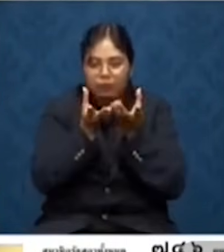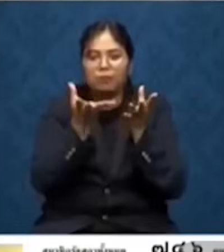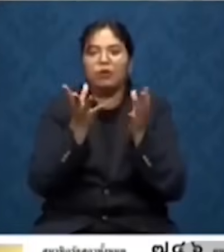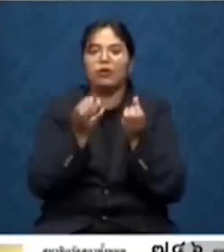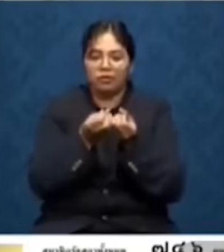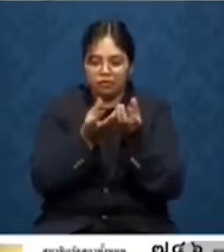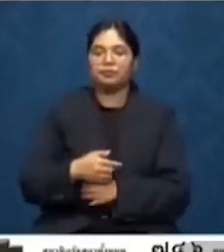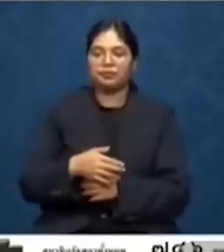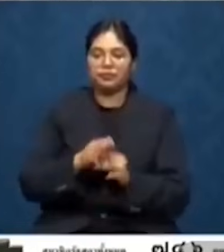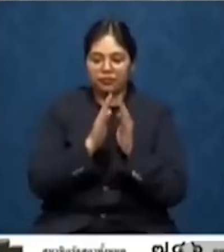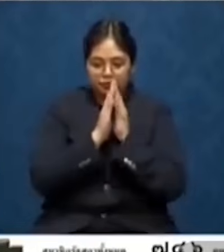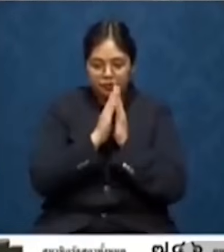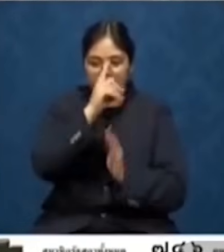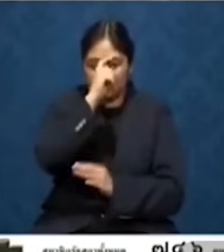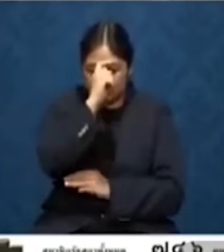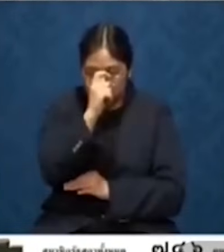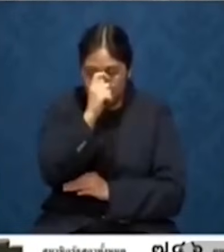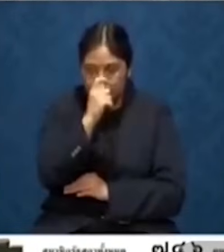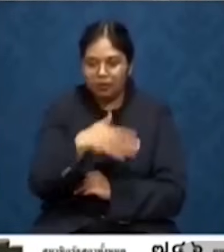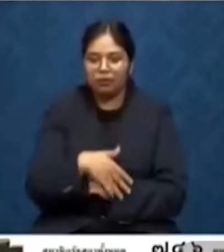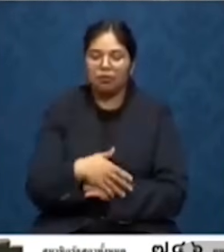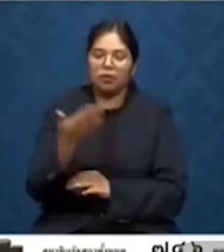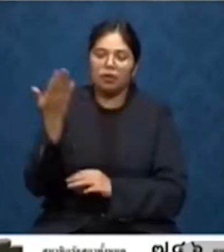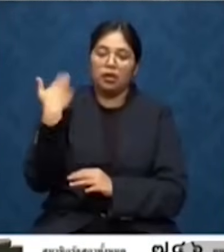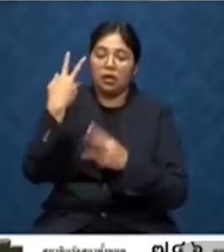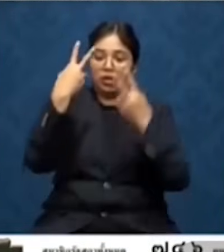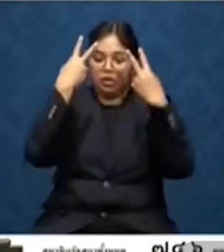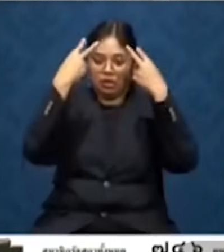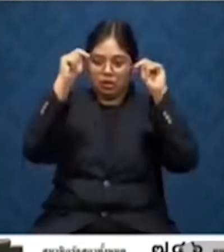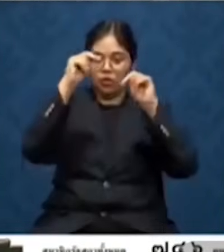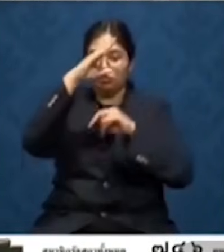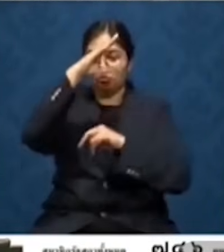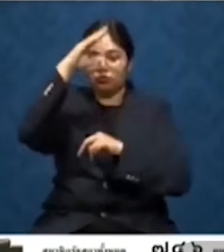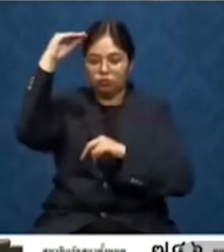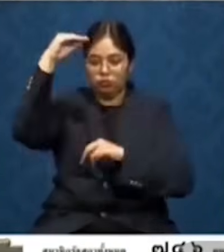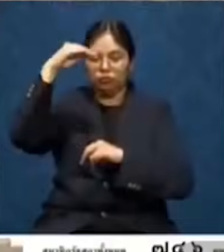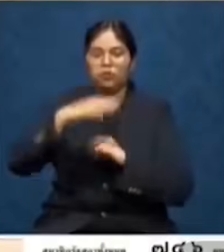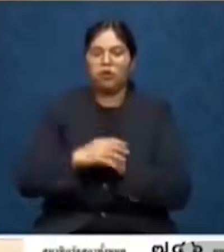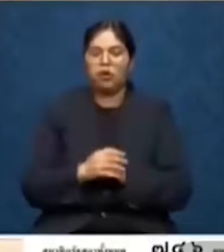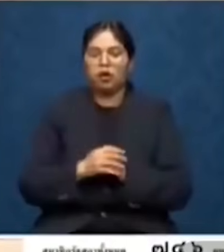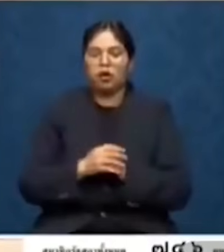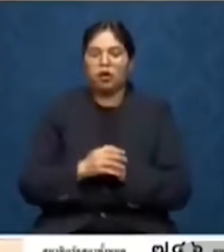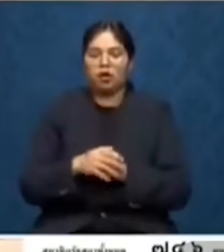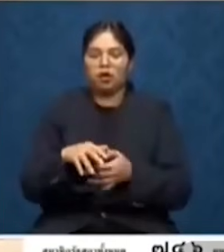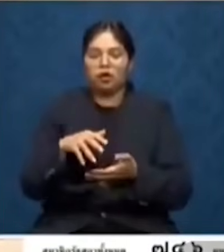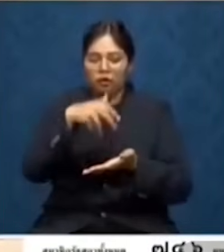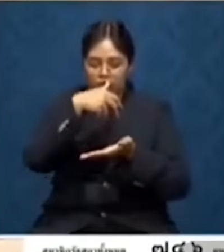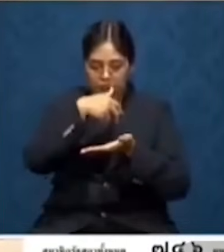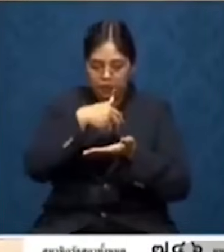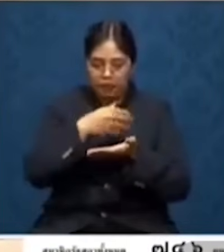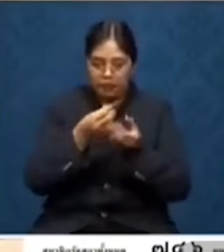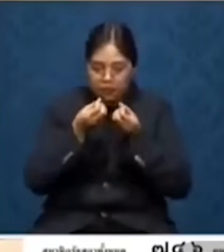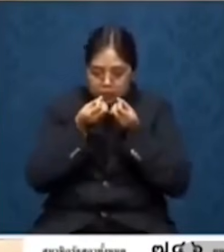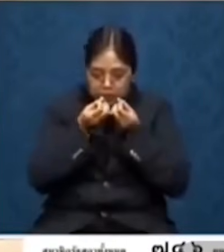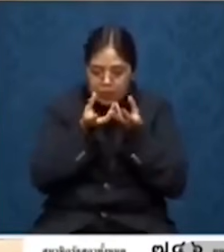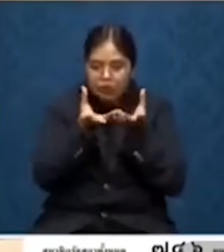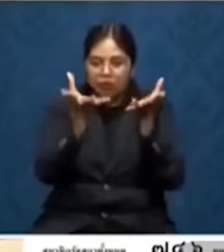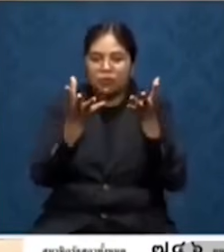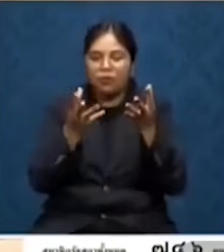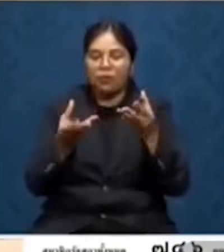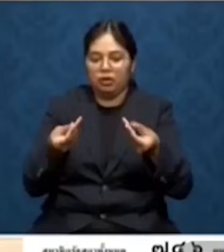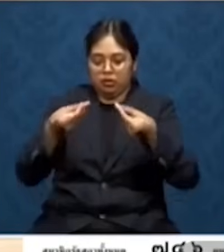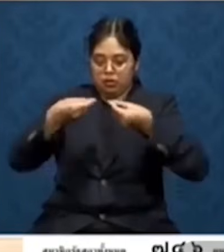ครับขอบพระคุณครับ เมื่อกี้ท่านอดีตนายกชวนได้กรุณาให้โอวาทกับกระผมรู้สึกเ